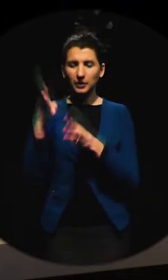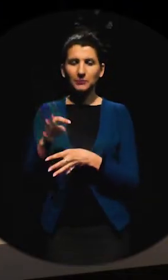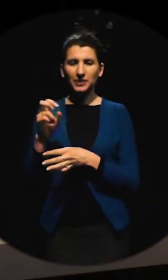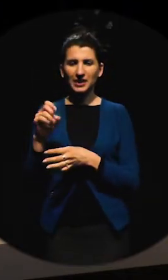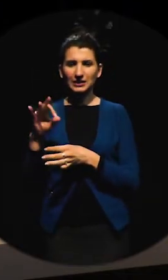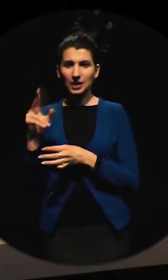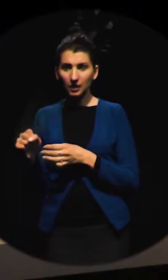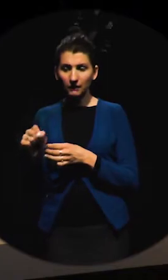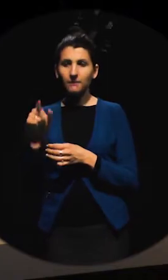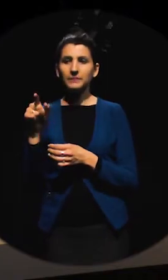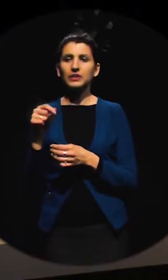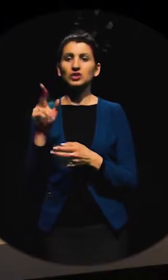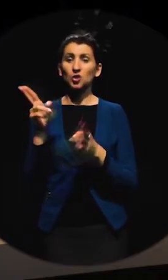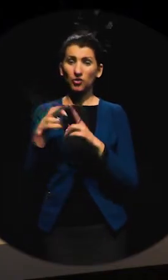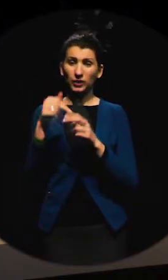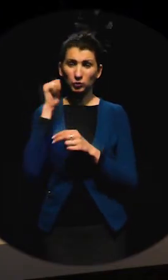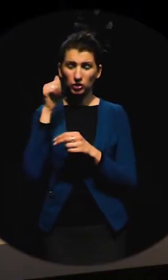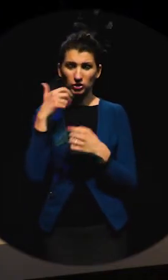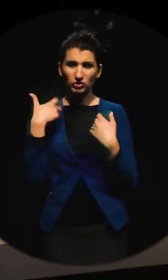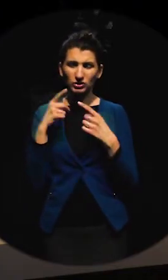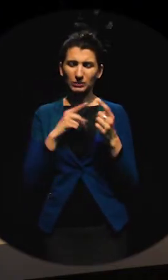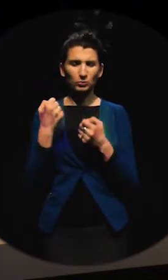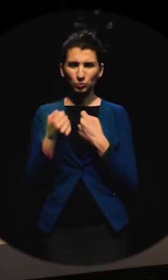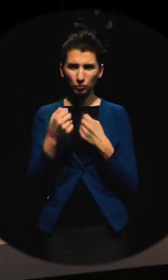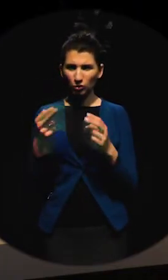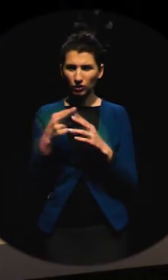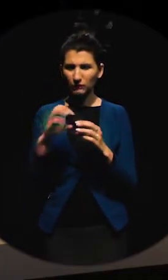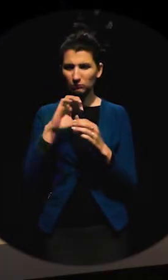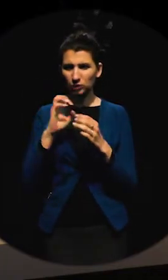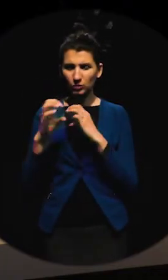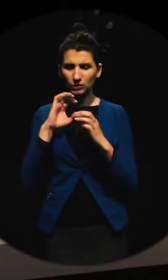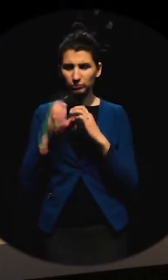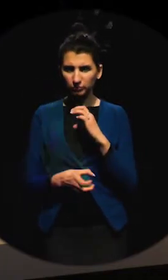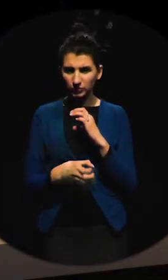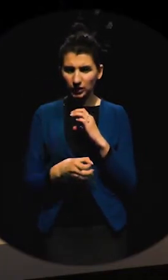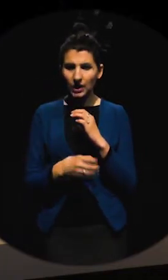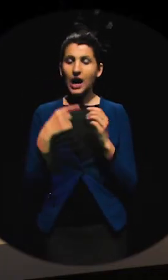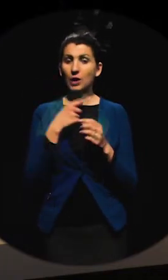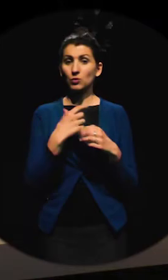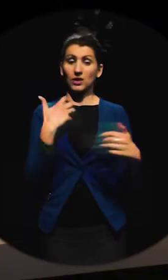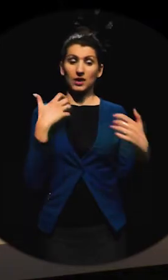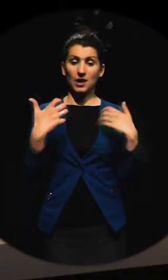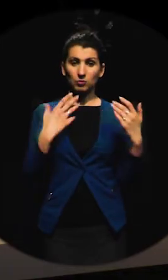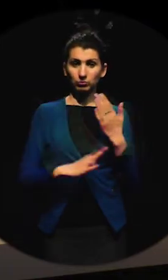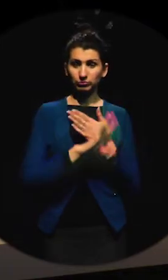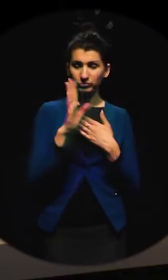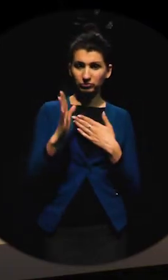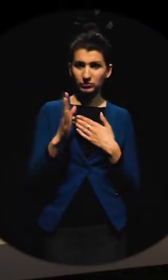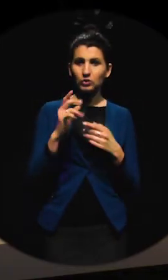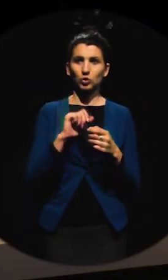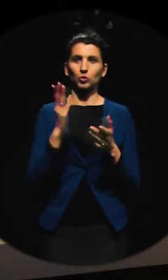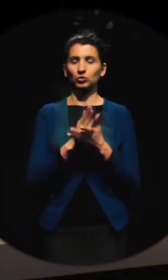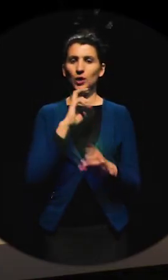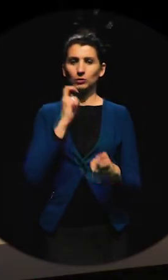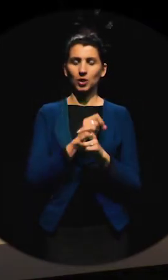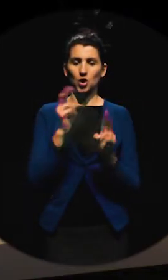jest to fascynujące, że ona jak gdyby uzyskuje ten kontakt w jakimś sensie automatycznie, kiedy gra, kiedy jest w